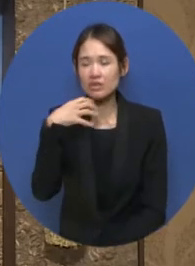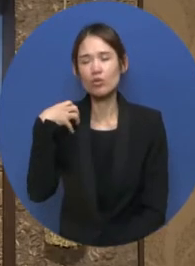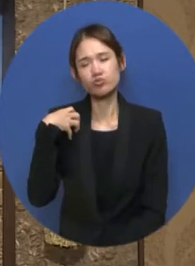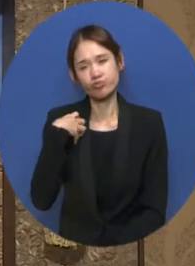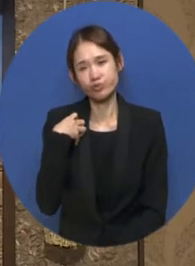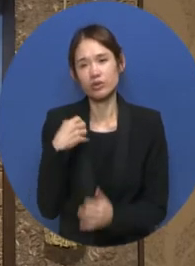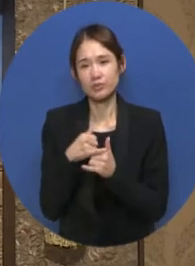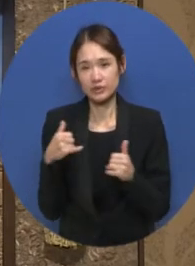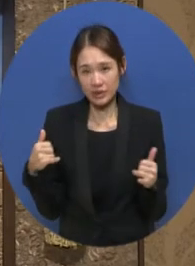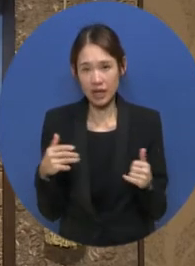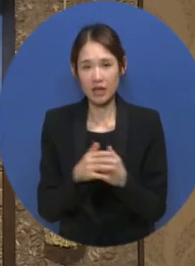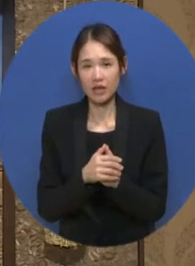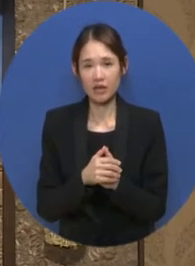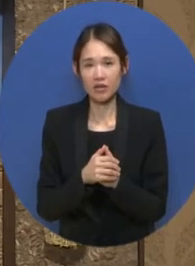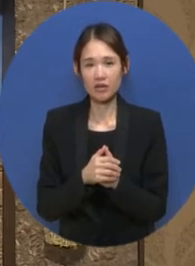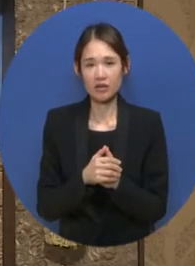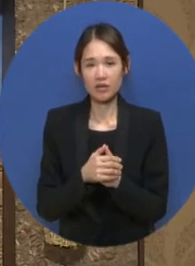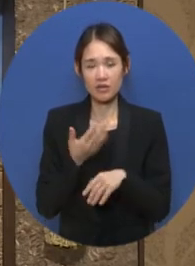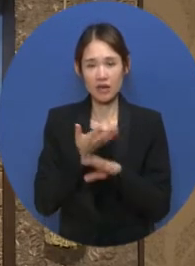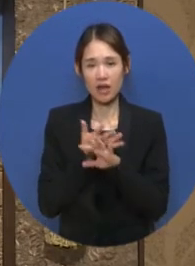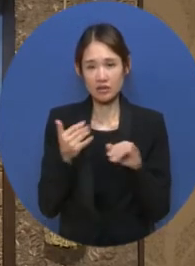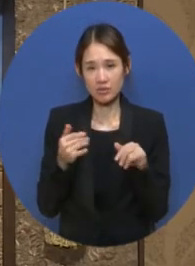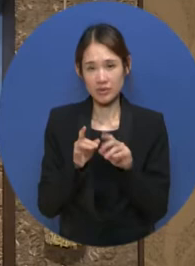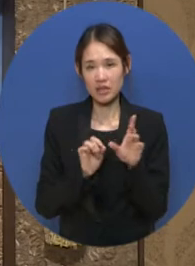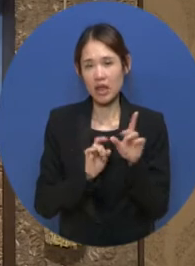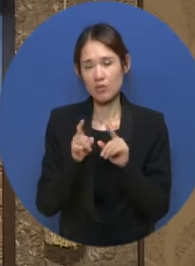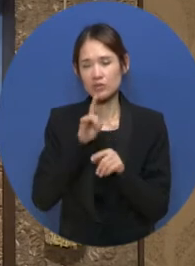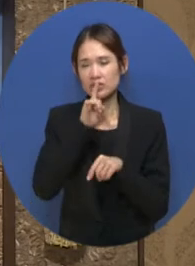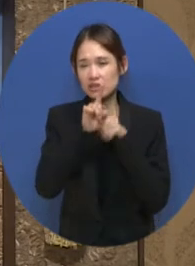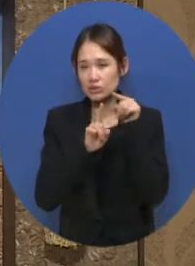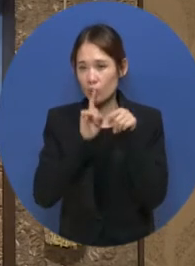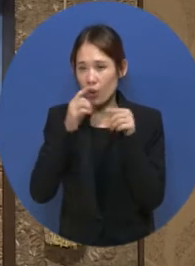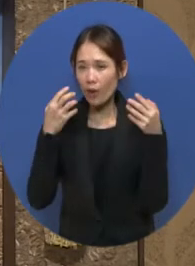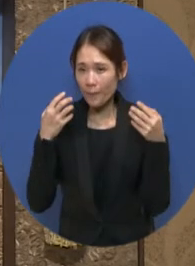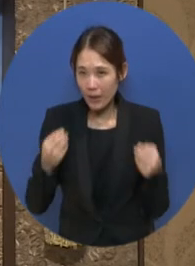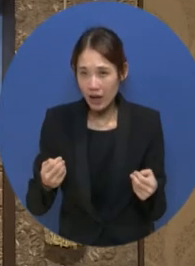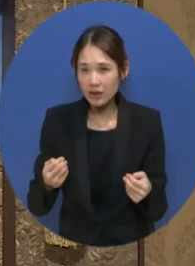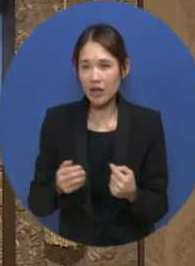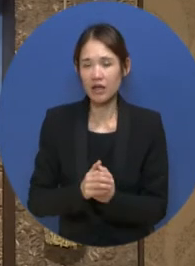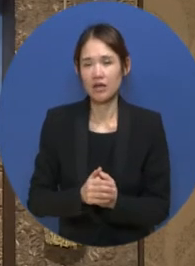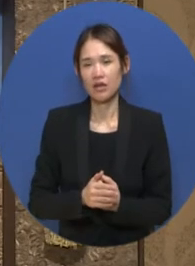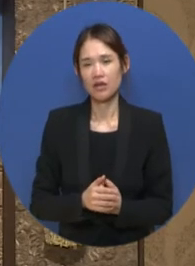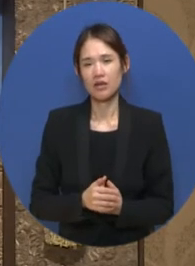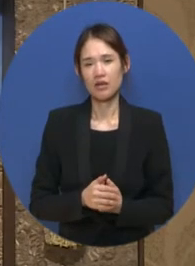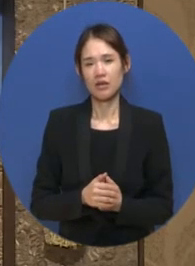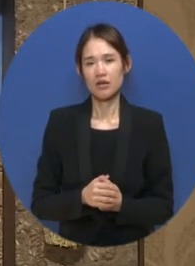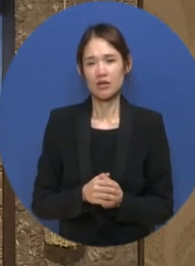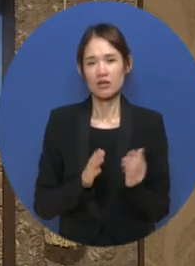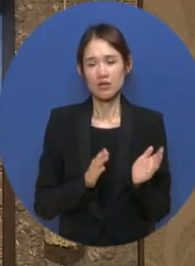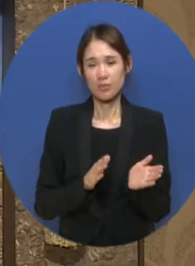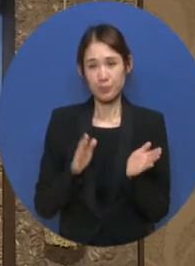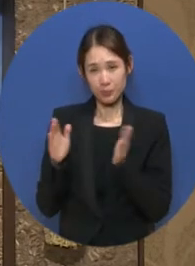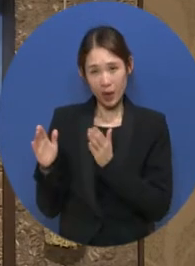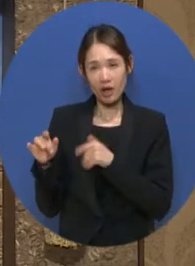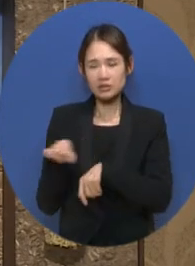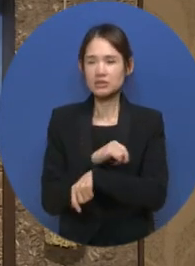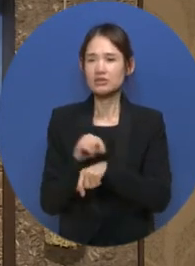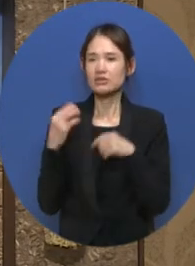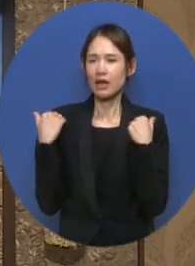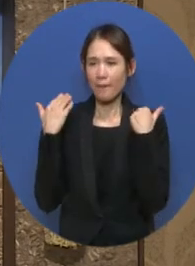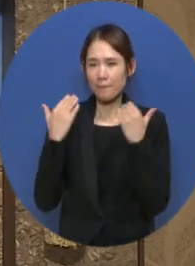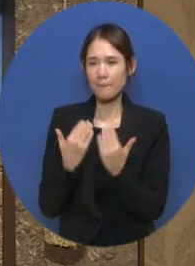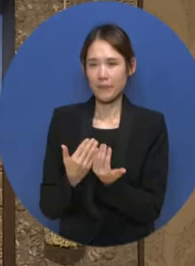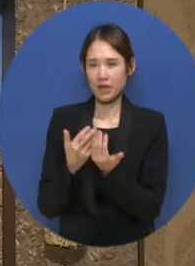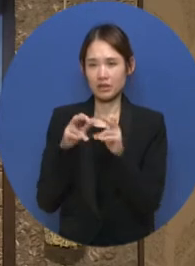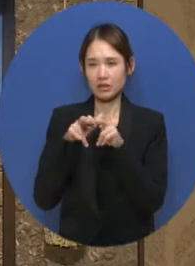들이 라든지 혹은 이제 타인들이 주로 이제 많이 이제 신고를 하고 있고요 4 그러다 보니까 이제 특히 이런